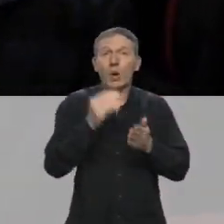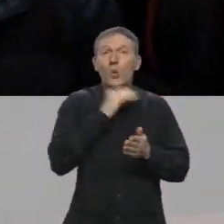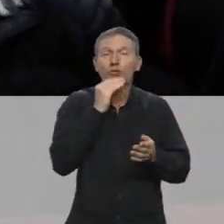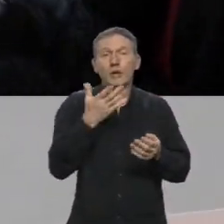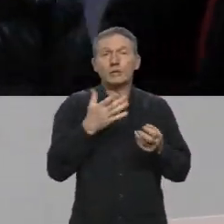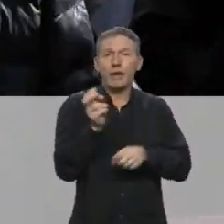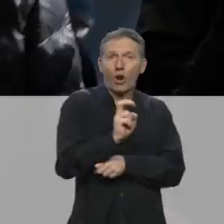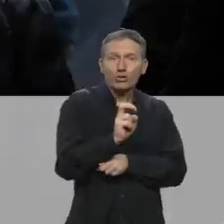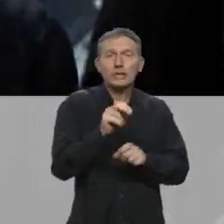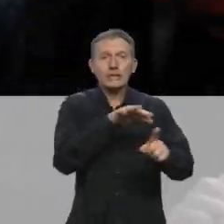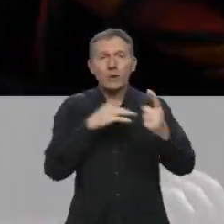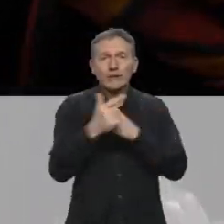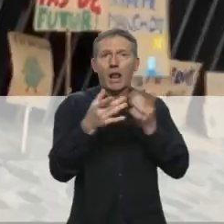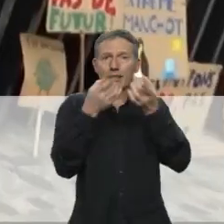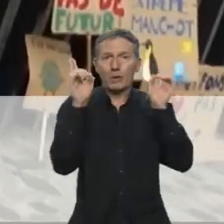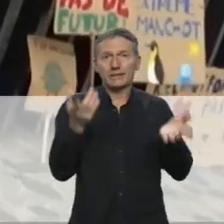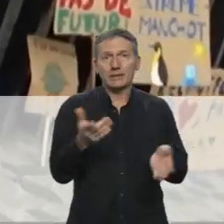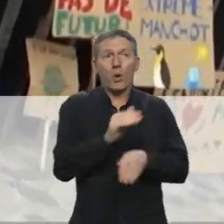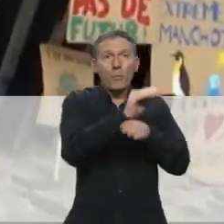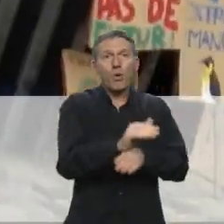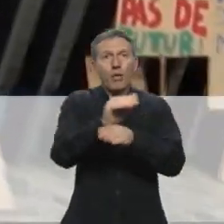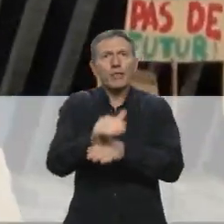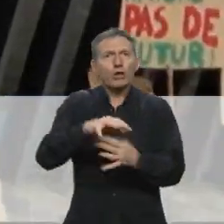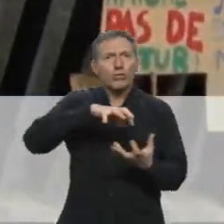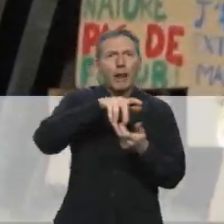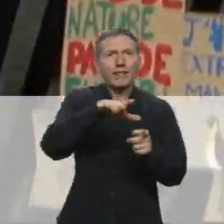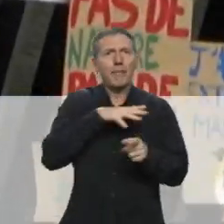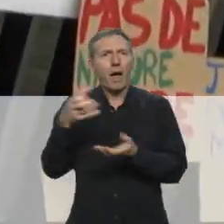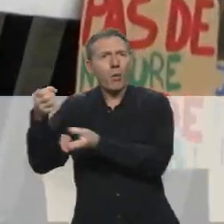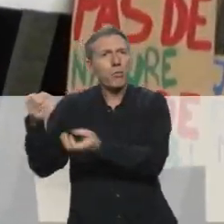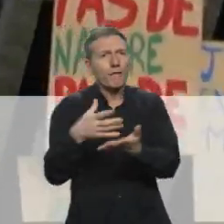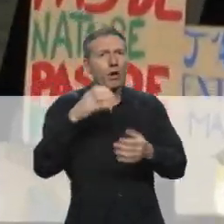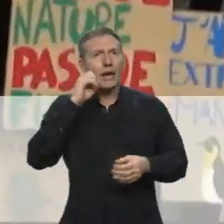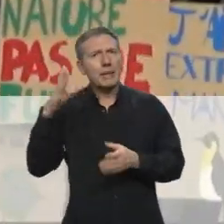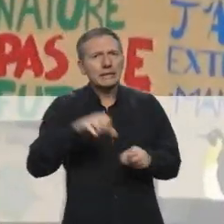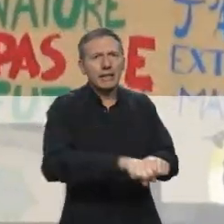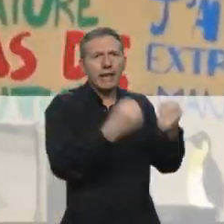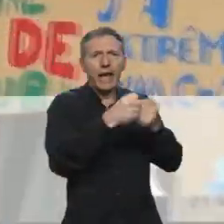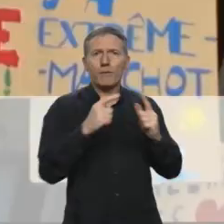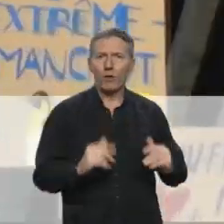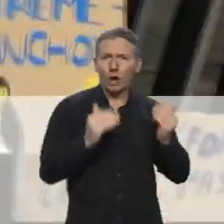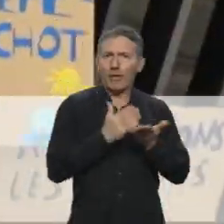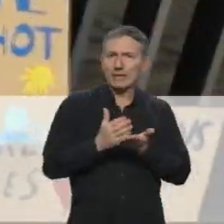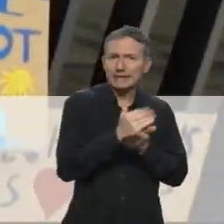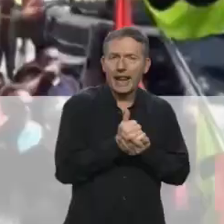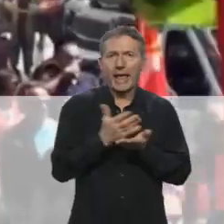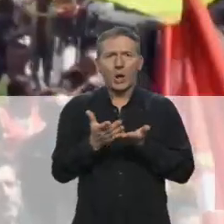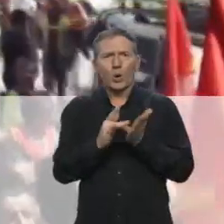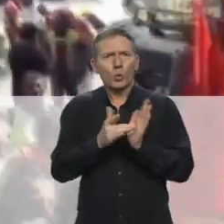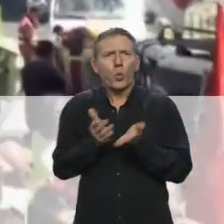écologiques, sociales, démocratiques. Protéger la planète des dégâts du capitalisme. Augmenter les salaires et tous les